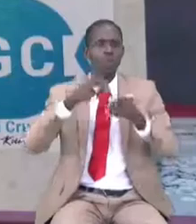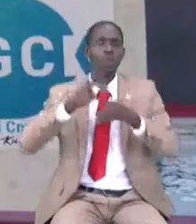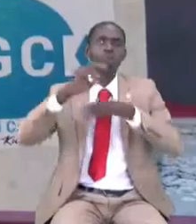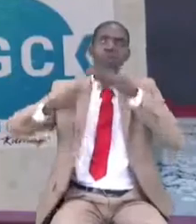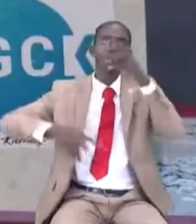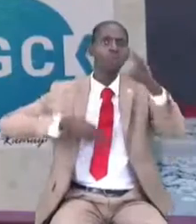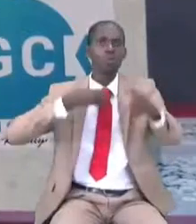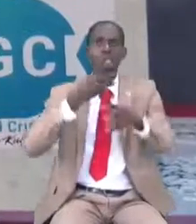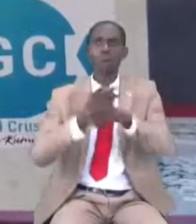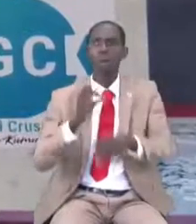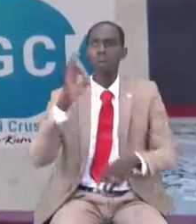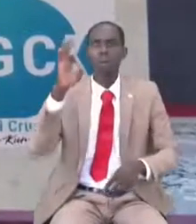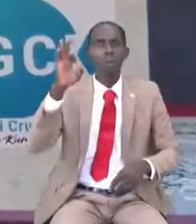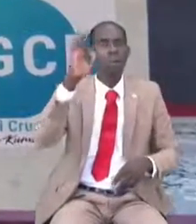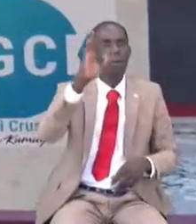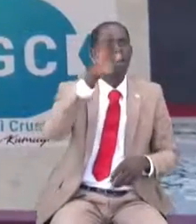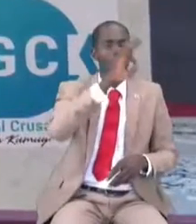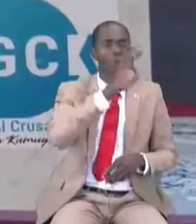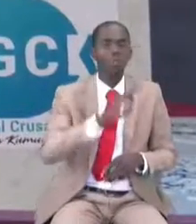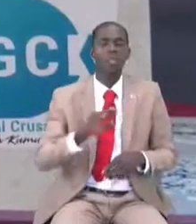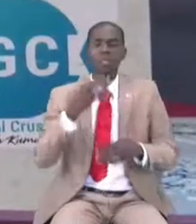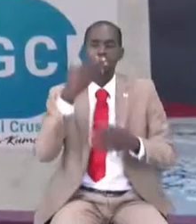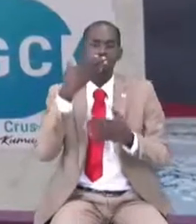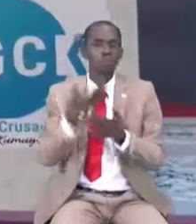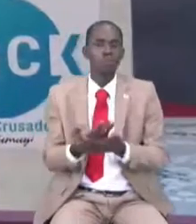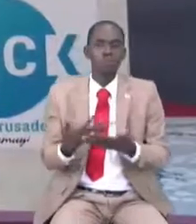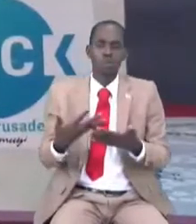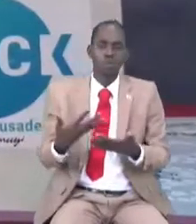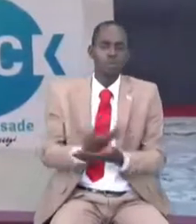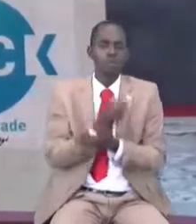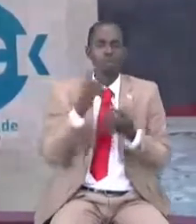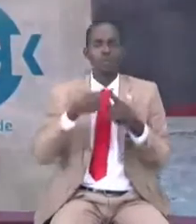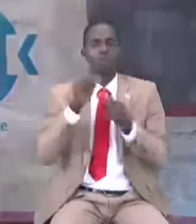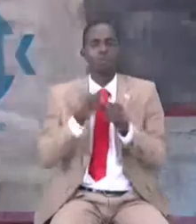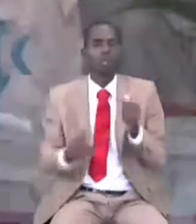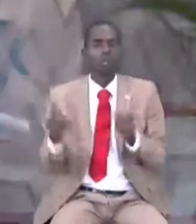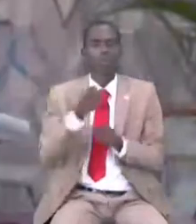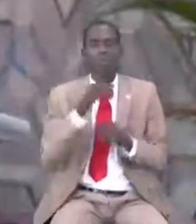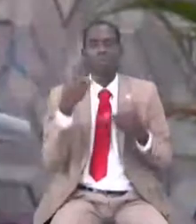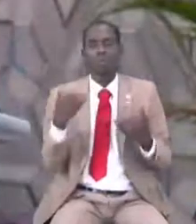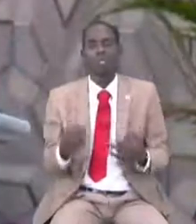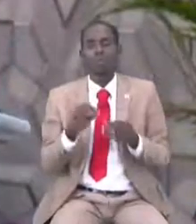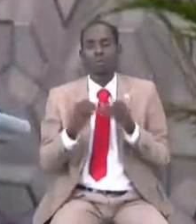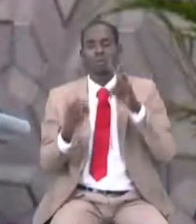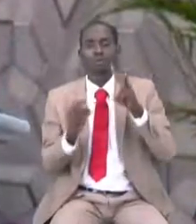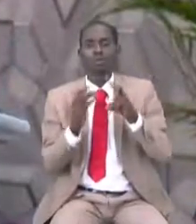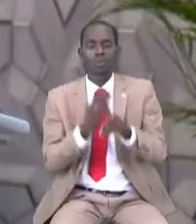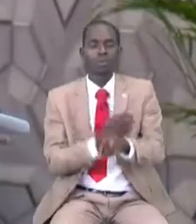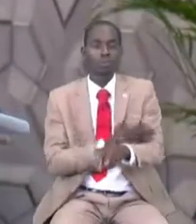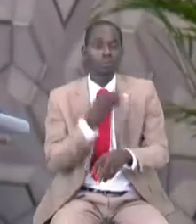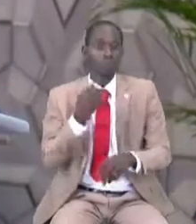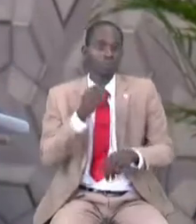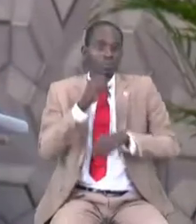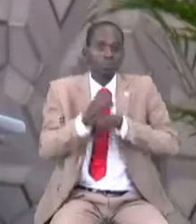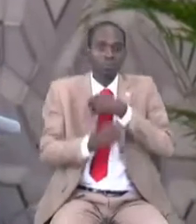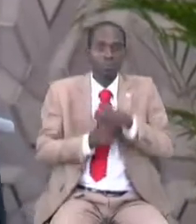deuxième partie ici. La souffrance du merci est pour toutes les âmes. La souffrance